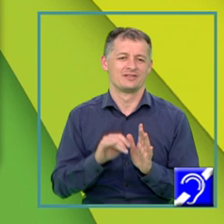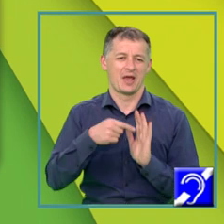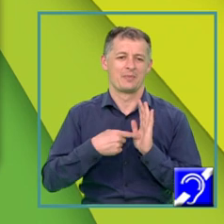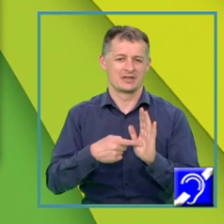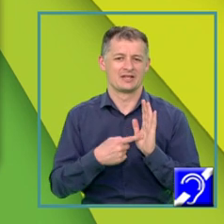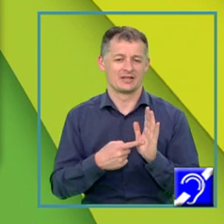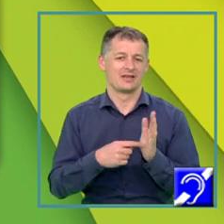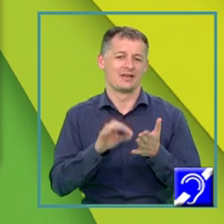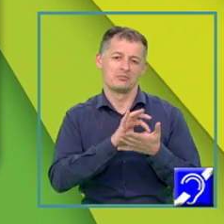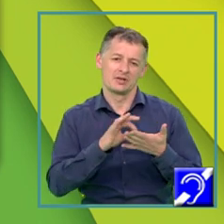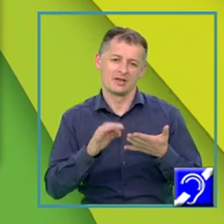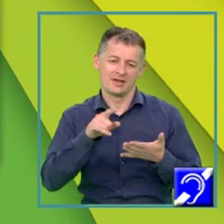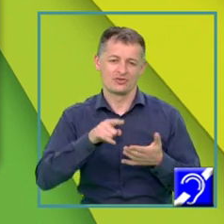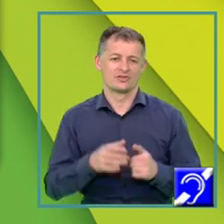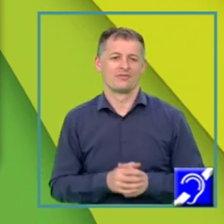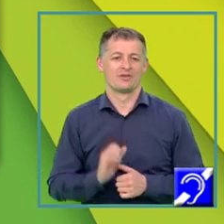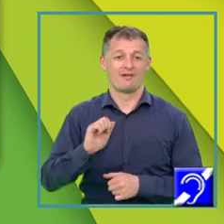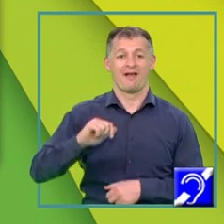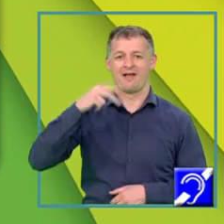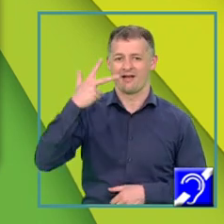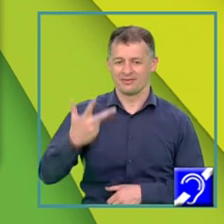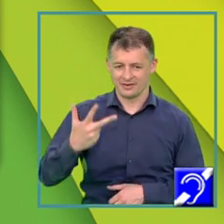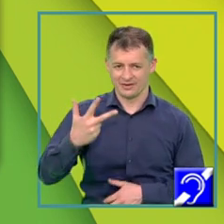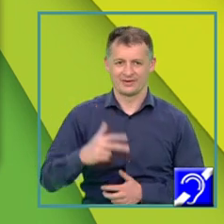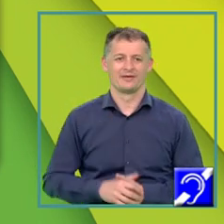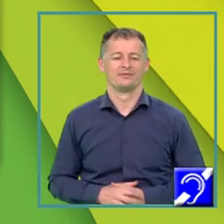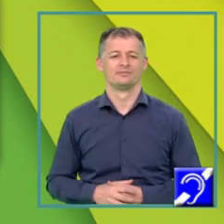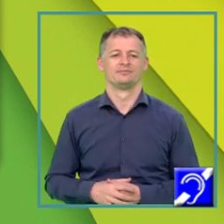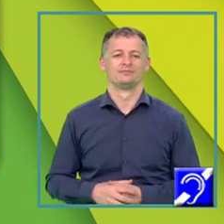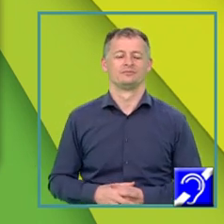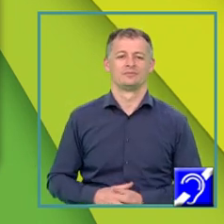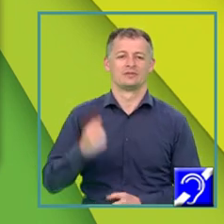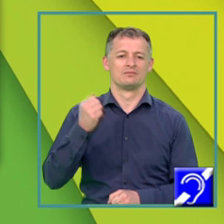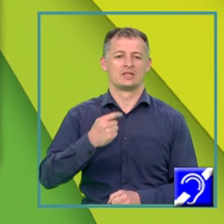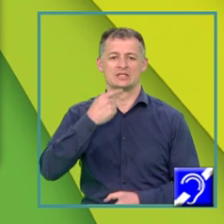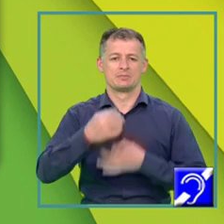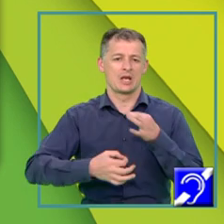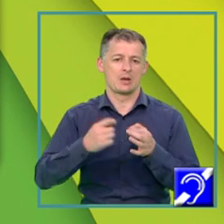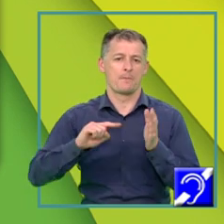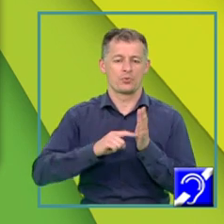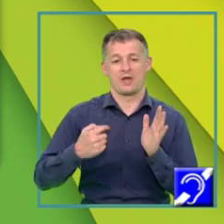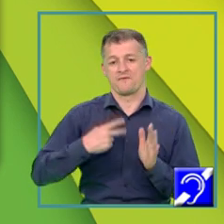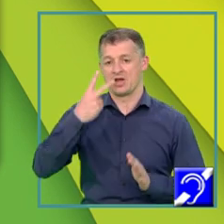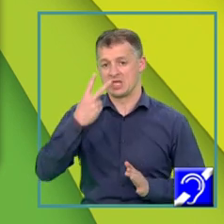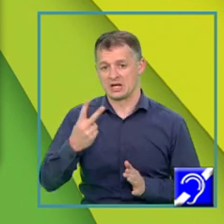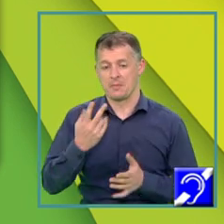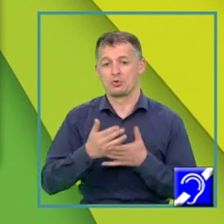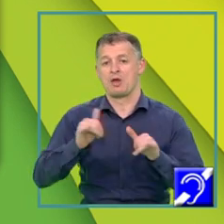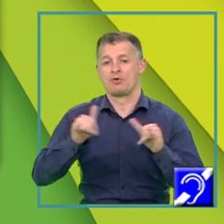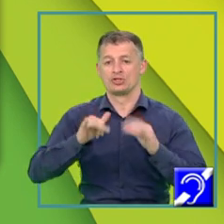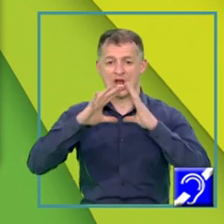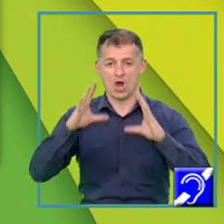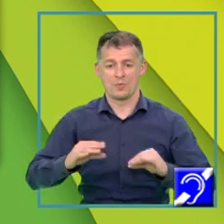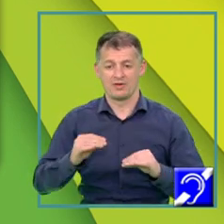unei prevederi a acestea. Și al treilea reper al eseului nostru: formularea unui punct de vedere referitor la evoluția României în